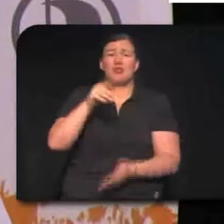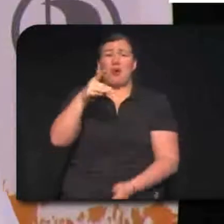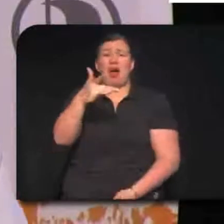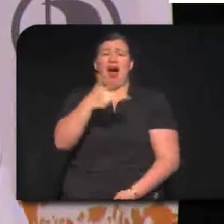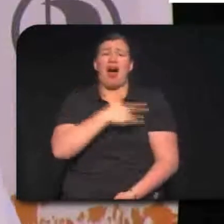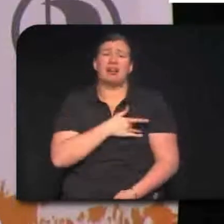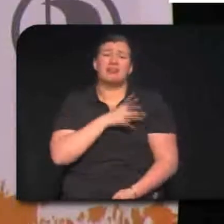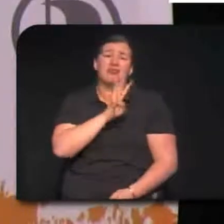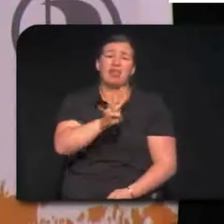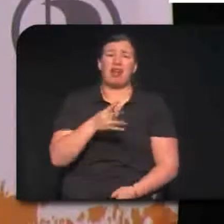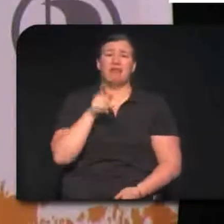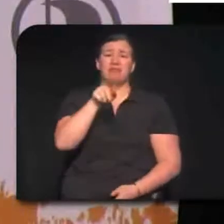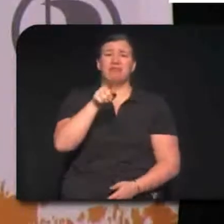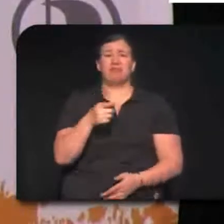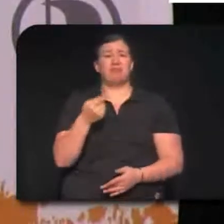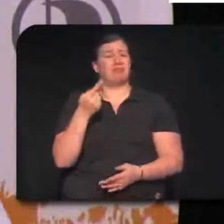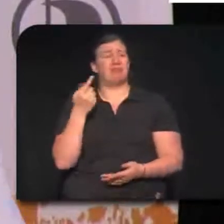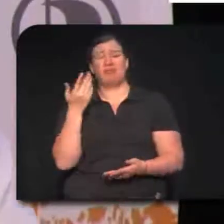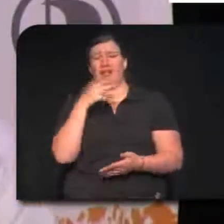schröderjahre